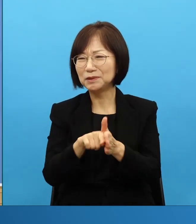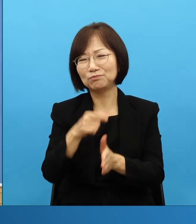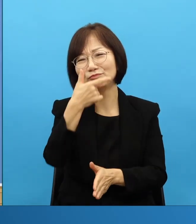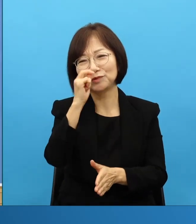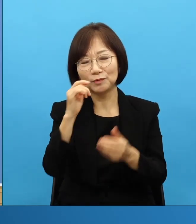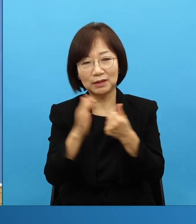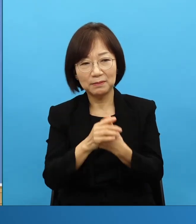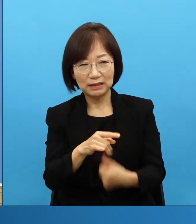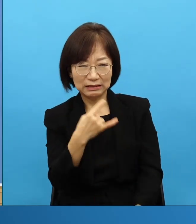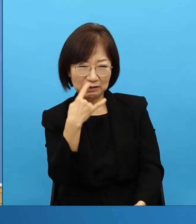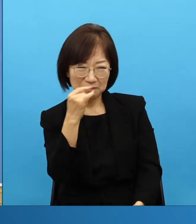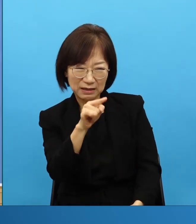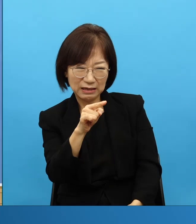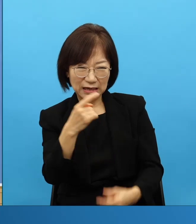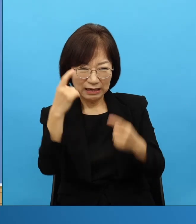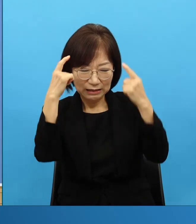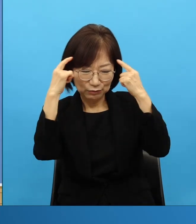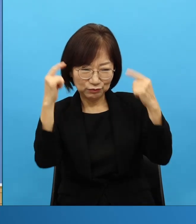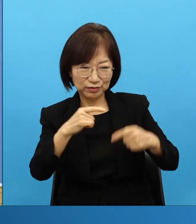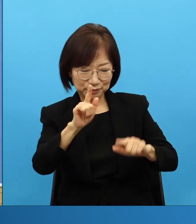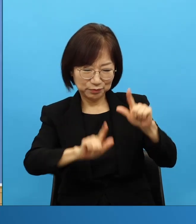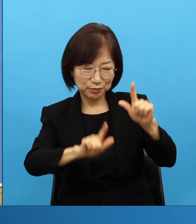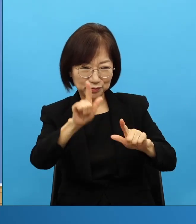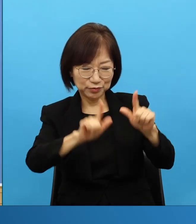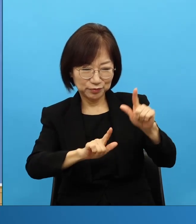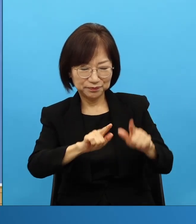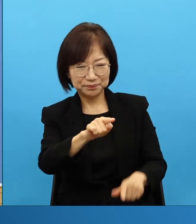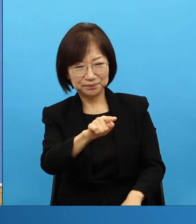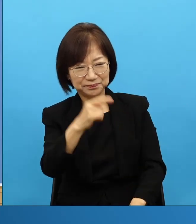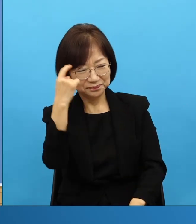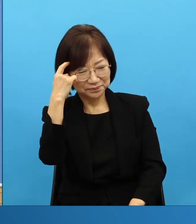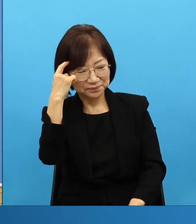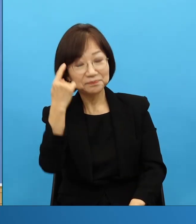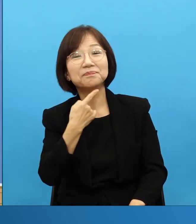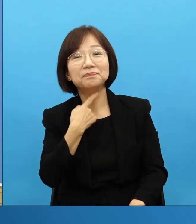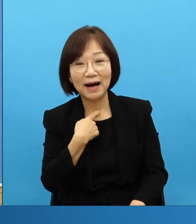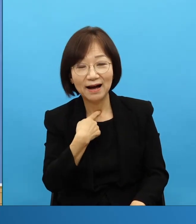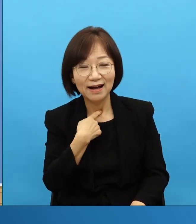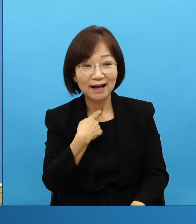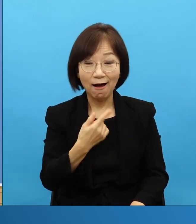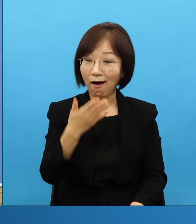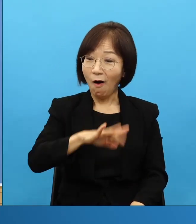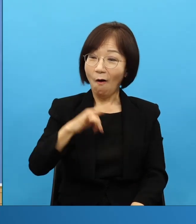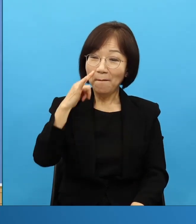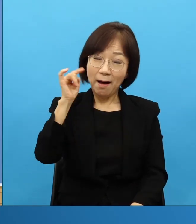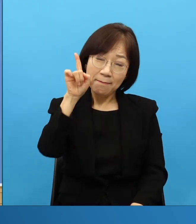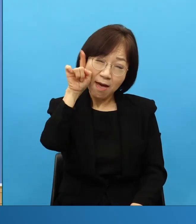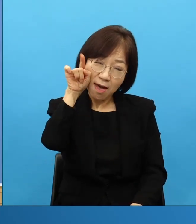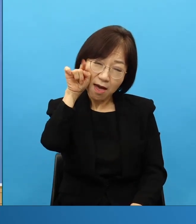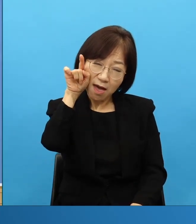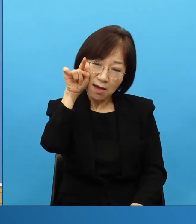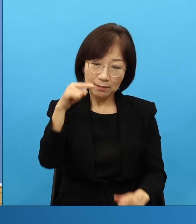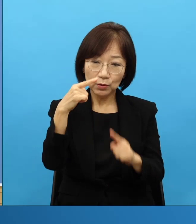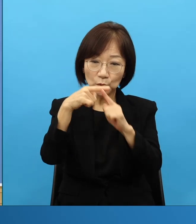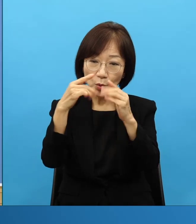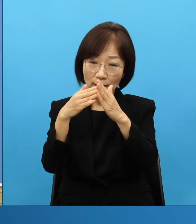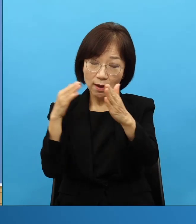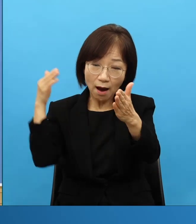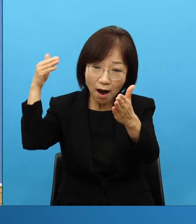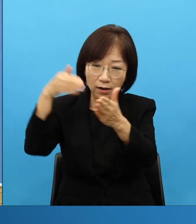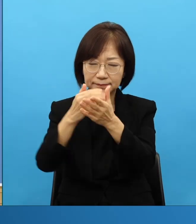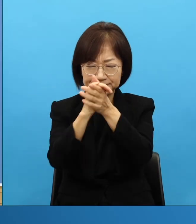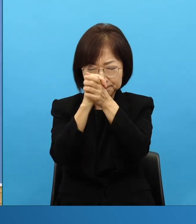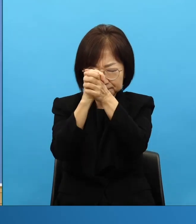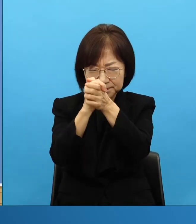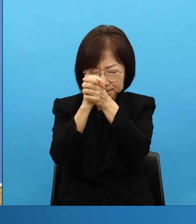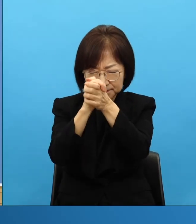그러고는요 하루도 빠지지 않고 교회 가서 기도를. And during that time, I was so young and so faithless. I thought that she was so foolish. And yet every single